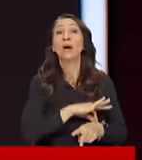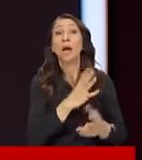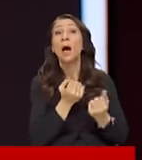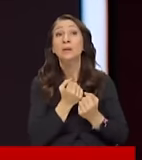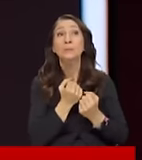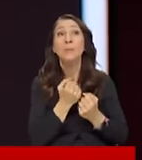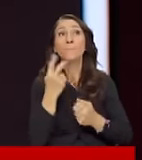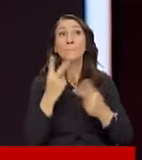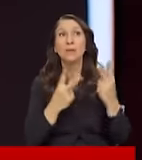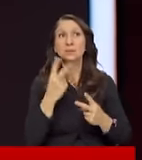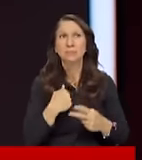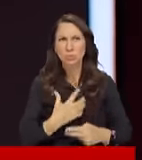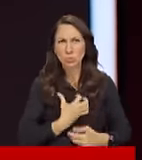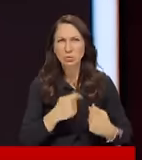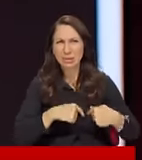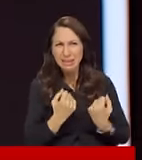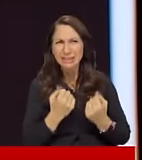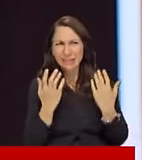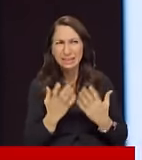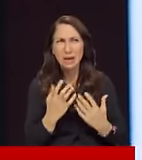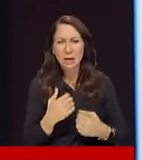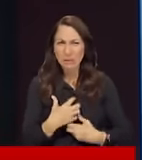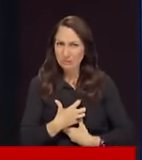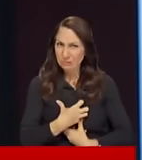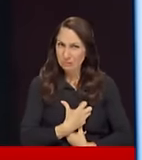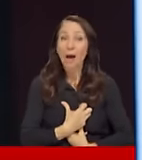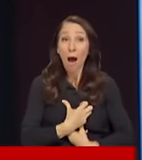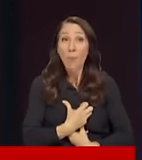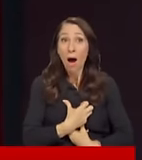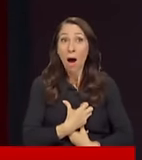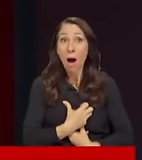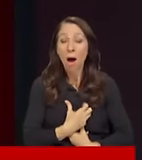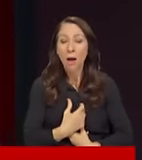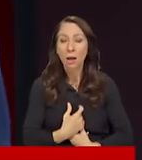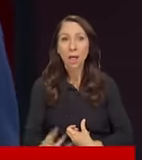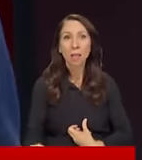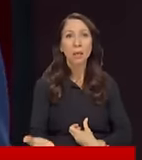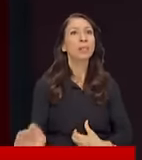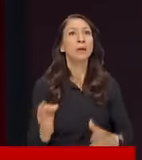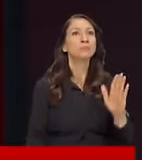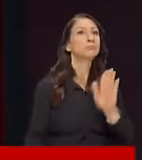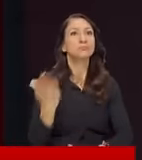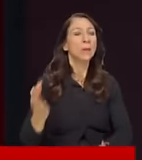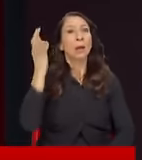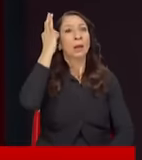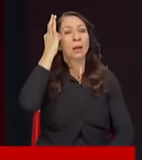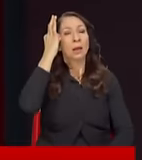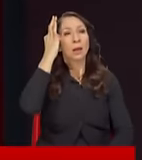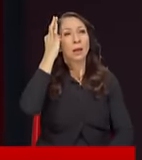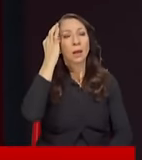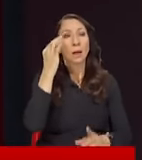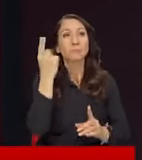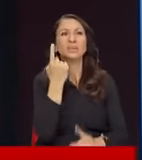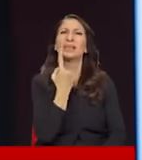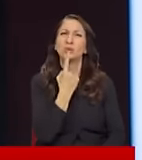faydalandığım bir hattır. Bazen beni üzse de kırsa da böyle hani çatır çutur, hani beni kendime getiren bir boyutunu daha